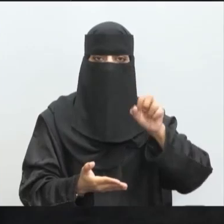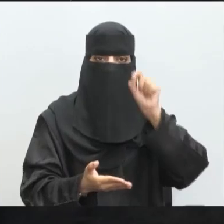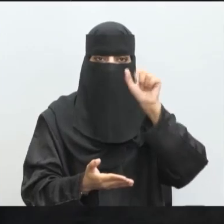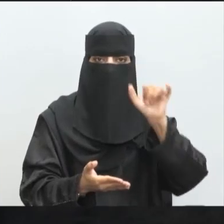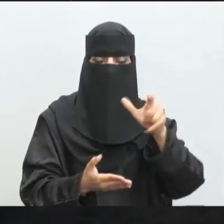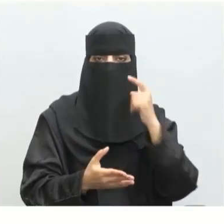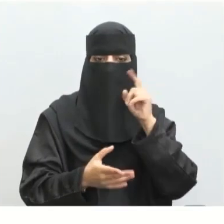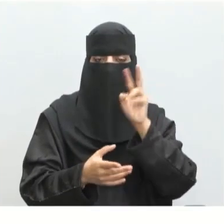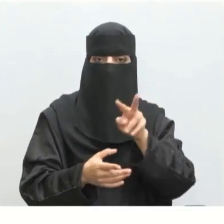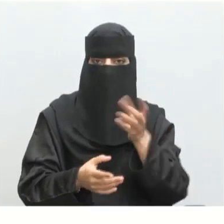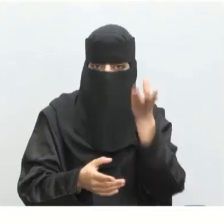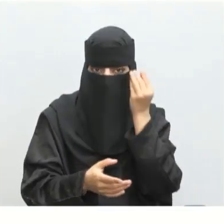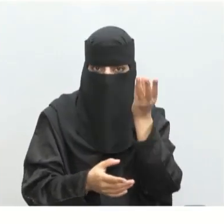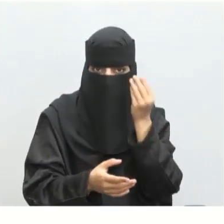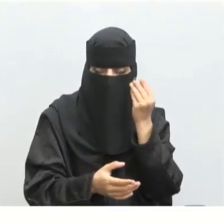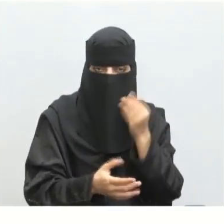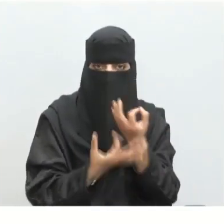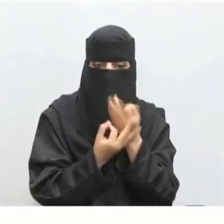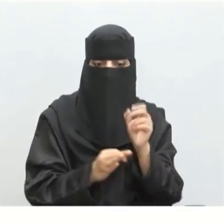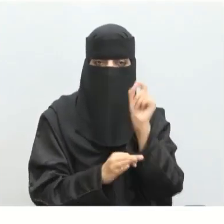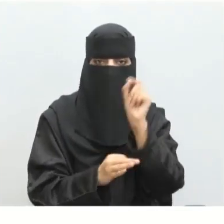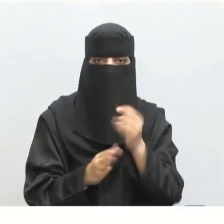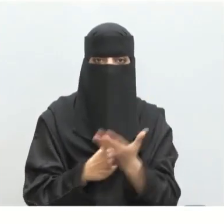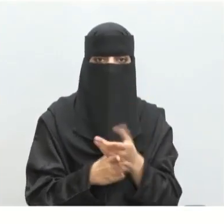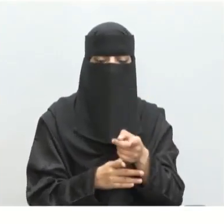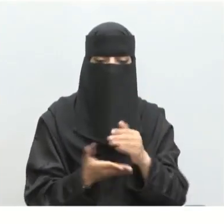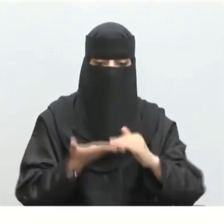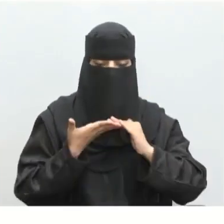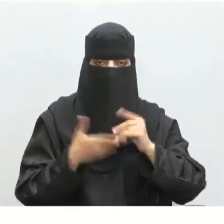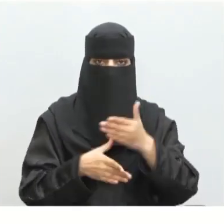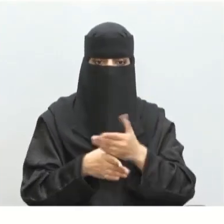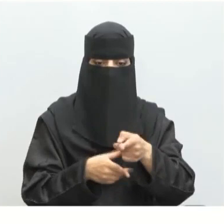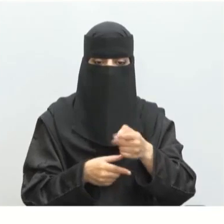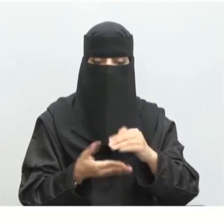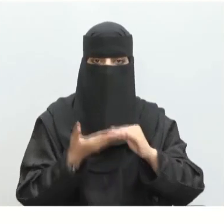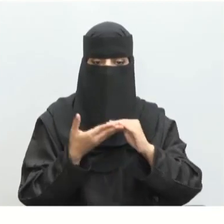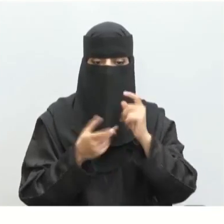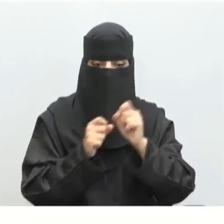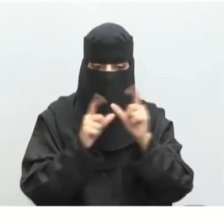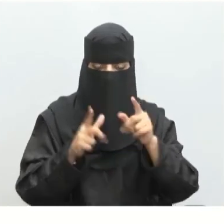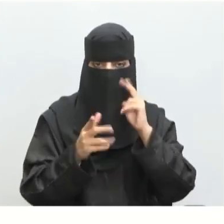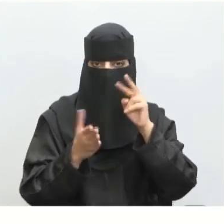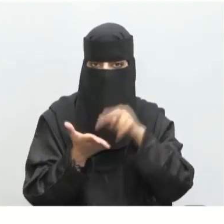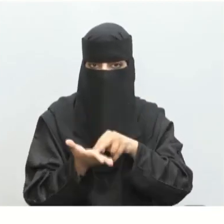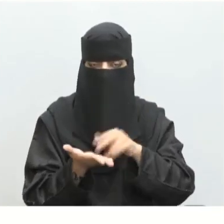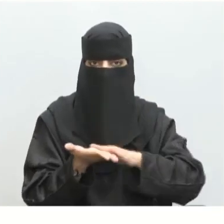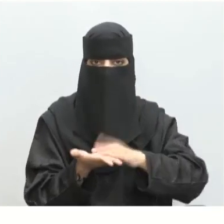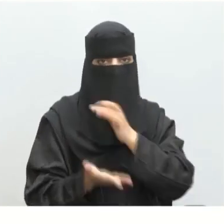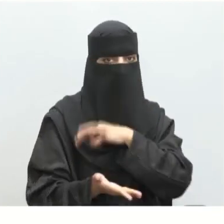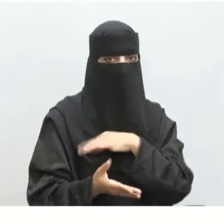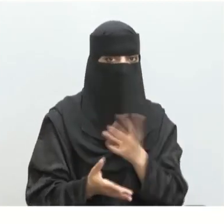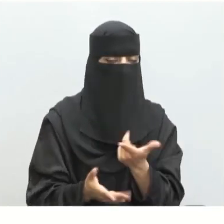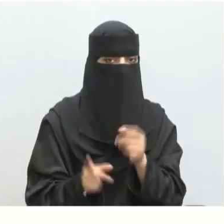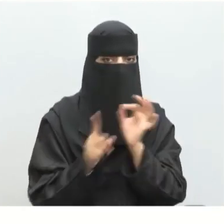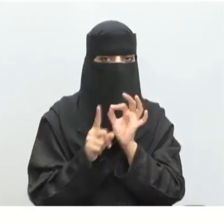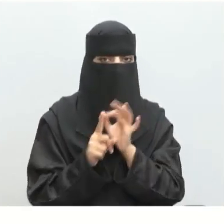خلال هذه الخطوط والرموز اذا تبرز المعلومات والتفاصيل اذا ما الفائده